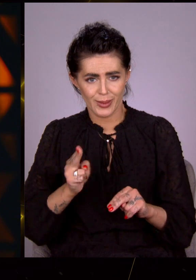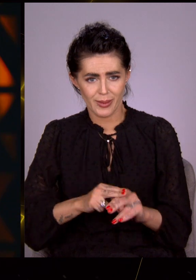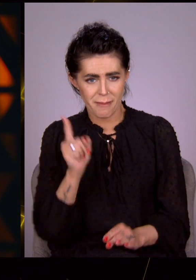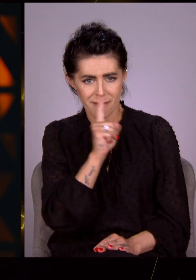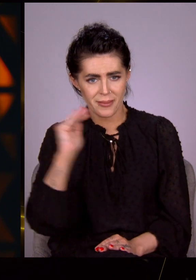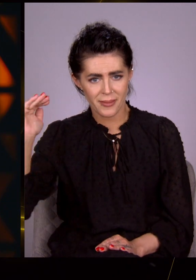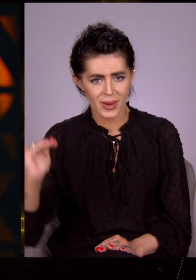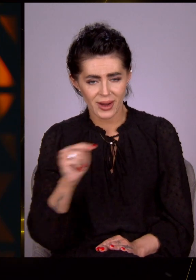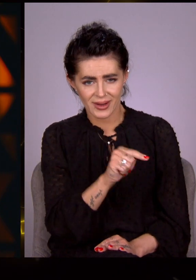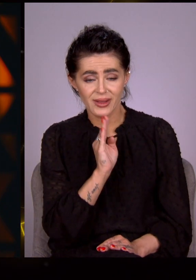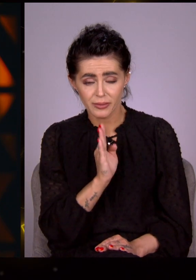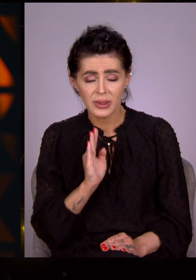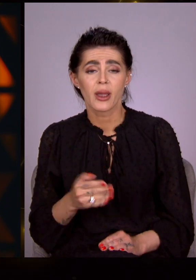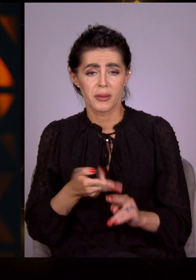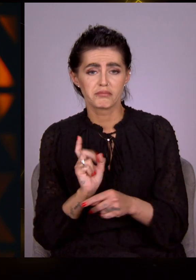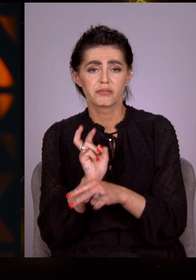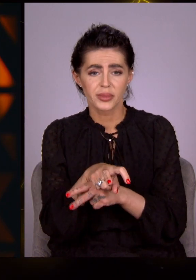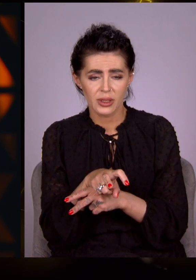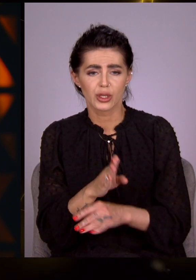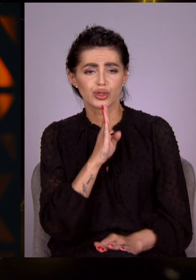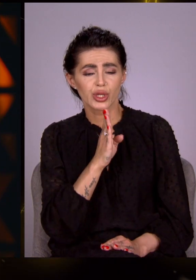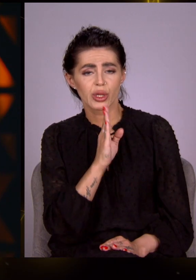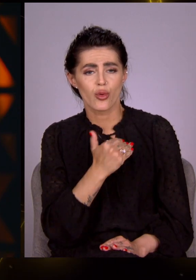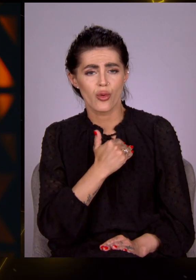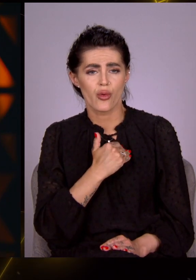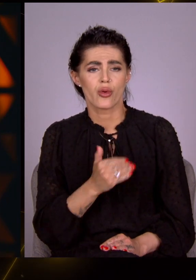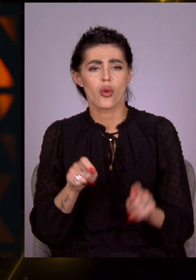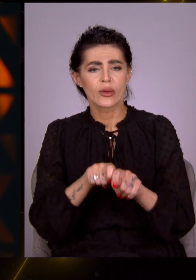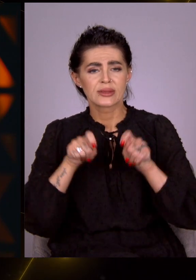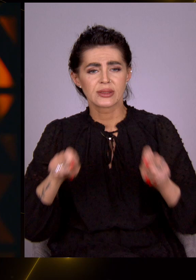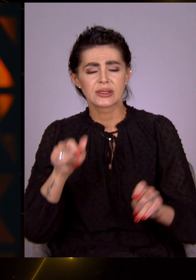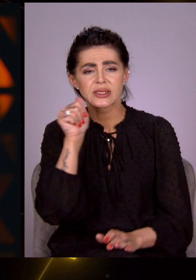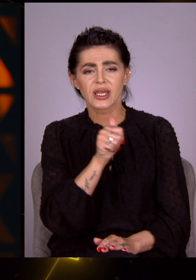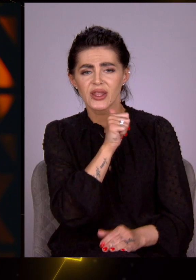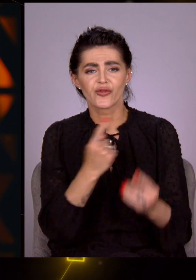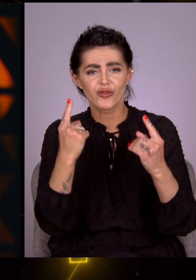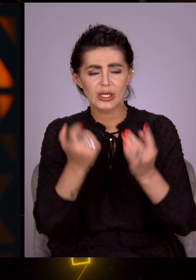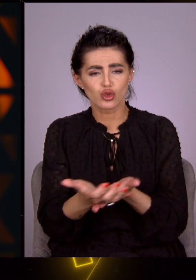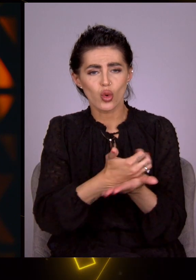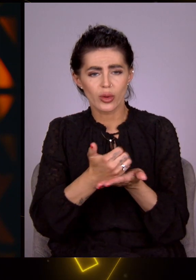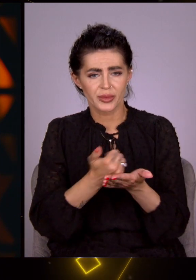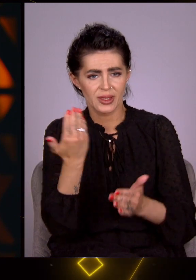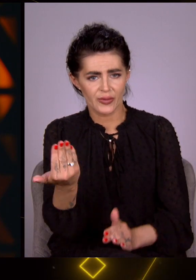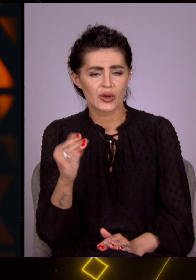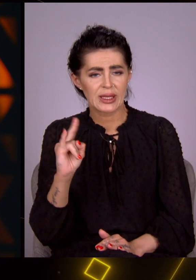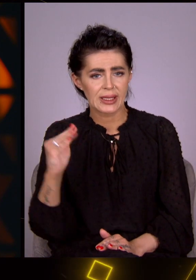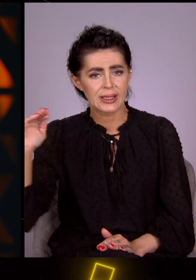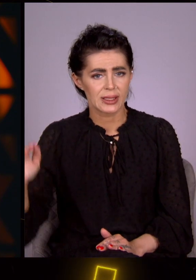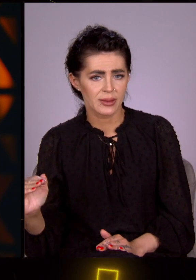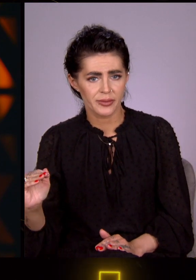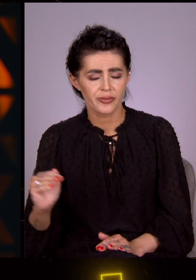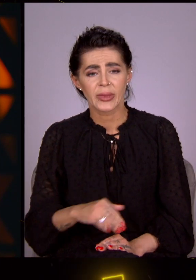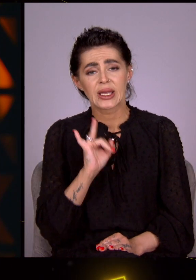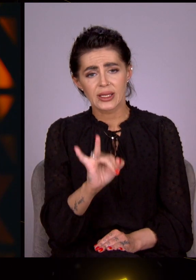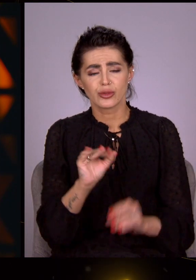і жінка готова розкрити секрет великих заробітків її дитини та зізнатися,